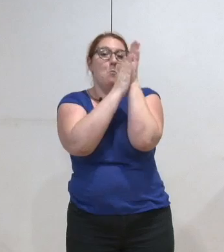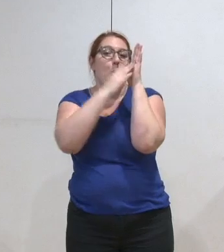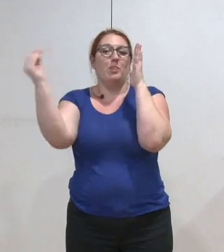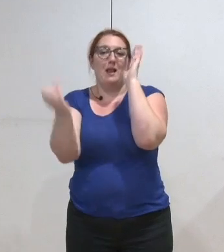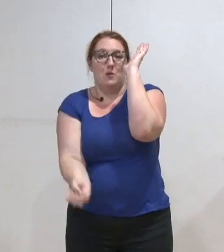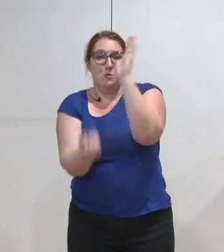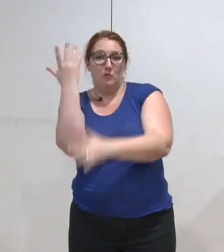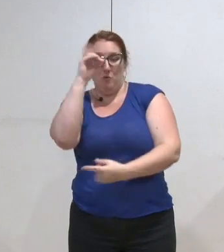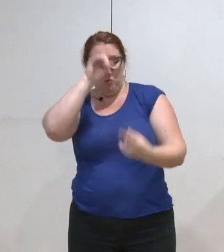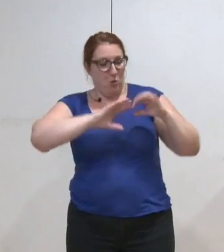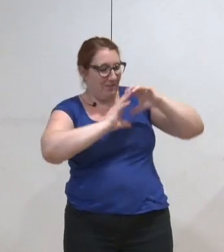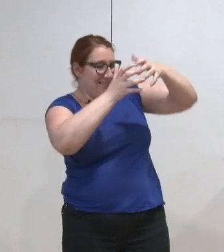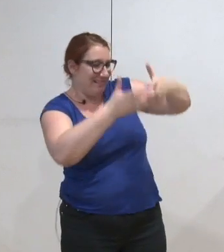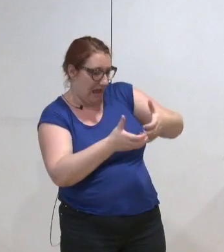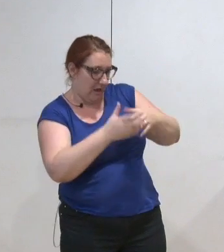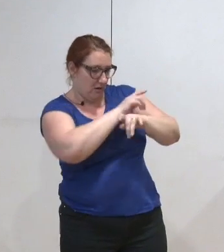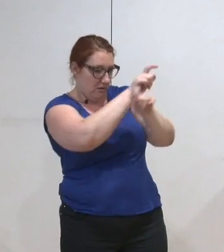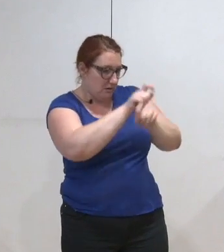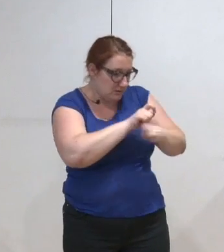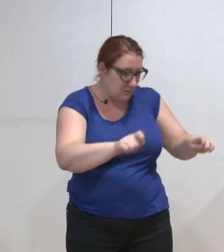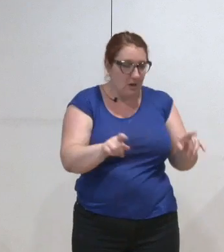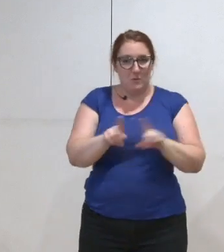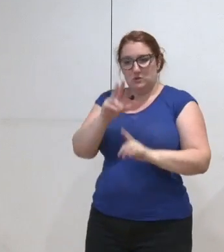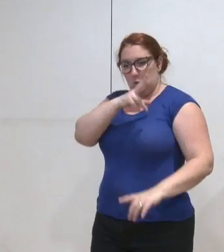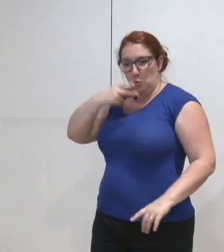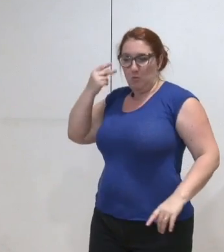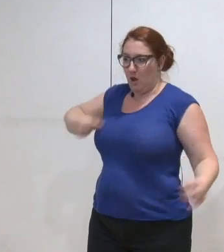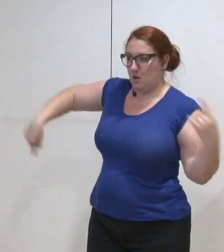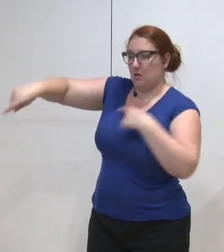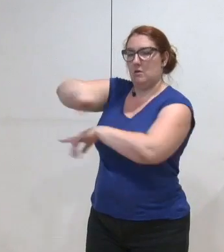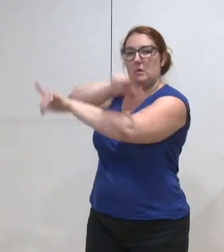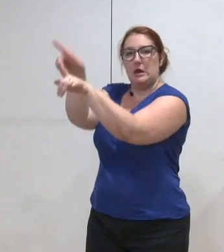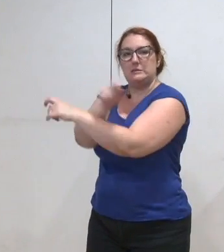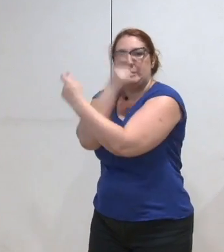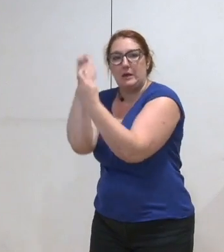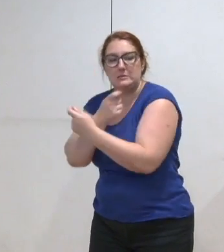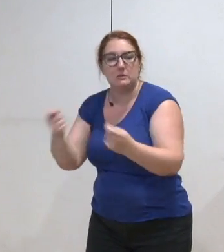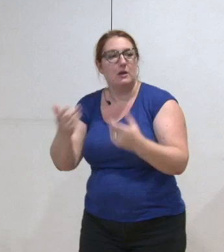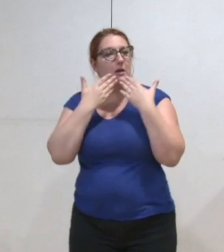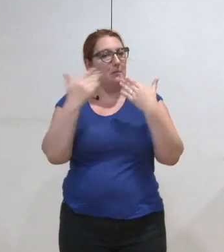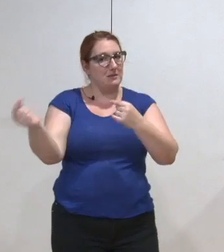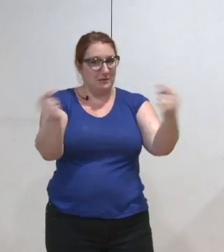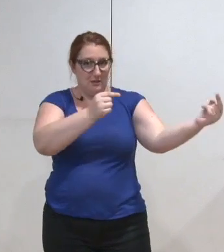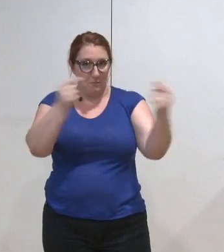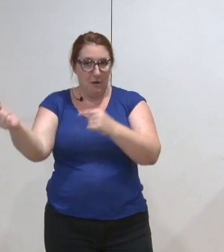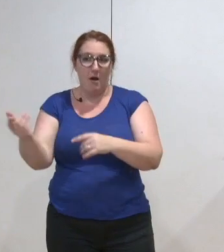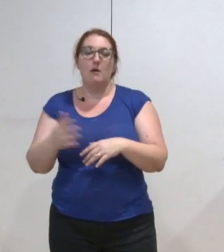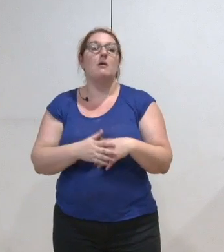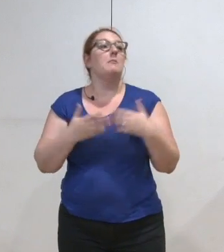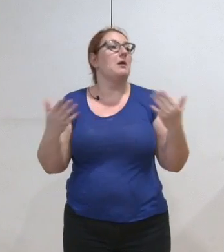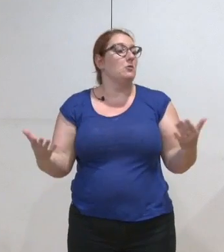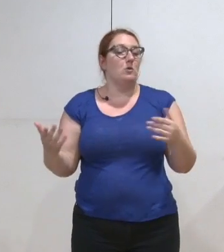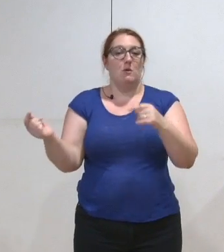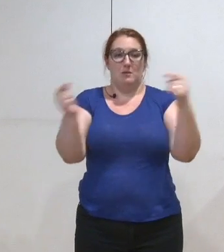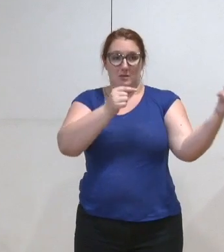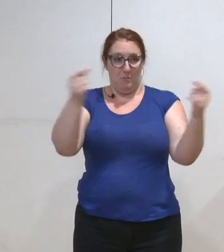ressources de la Terre et plus respectueux de notre humanité à chacun je vous remercie pour ce débat le débat est maintenant